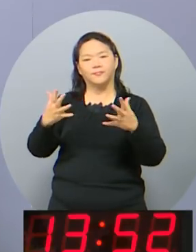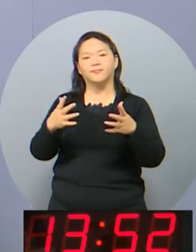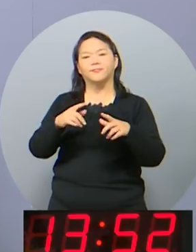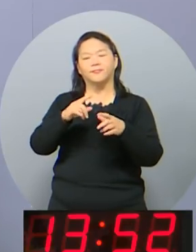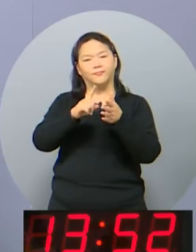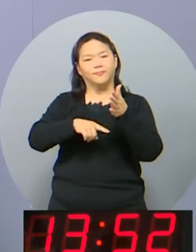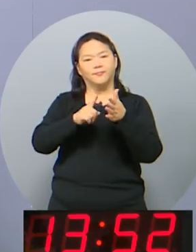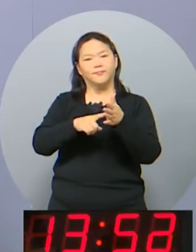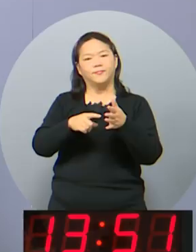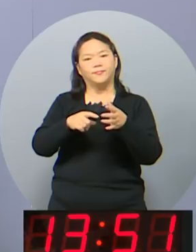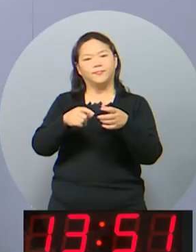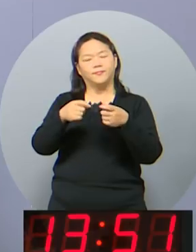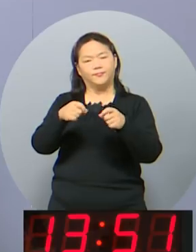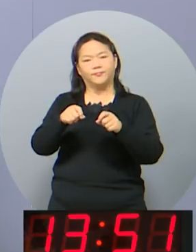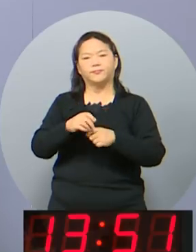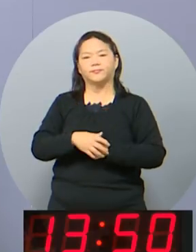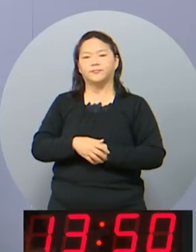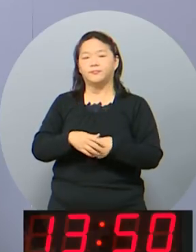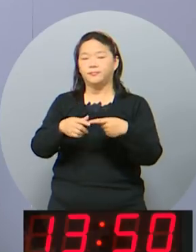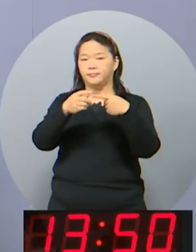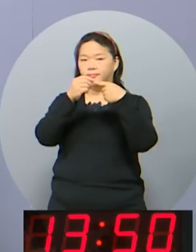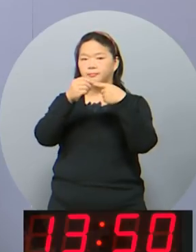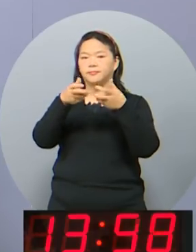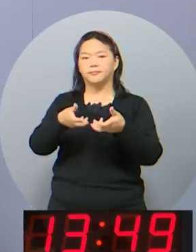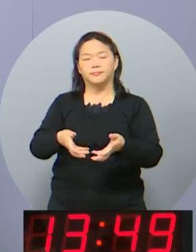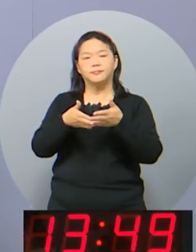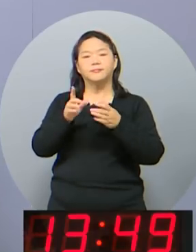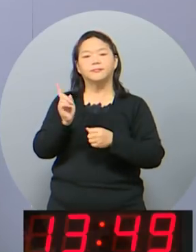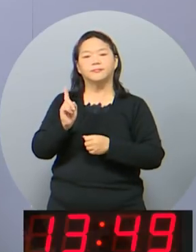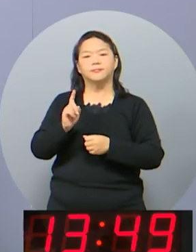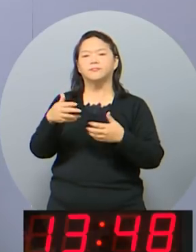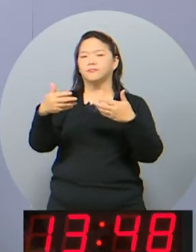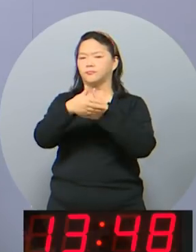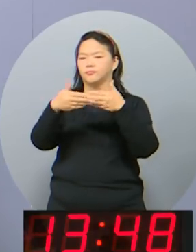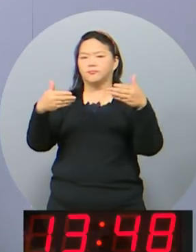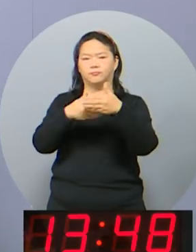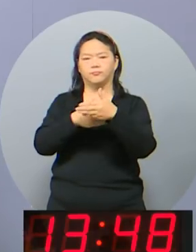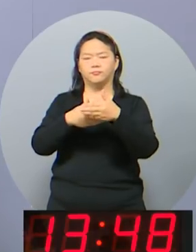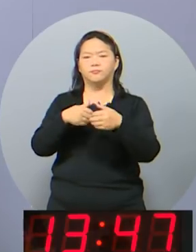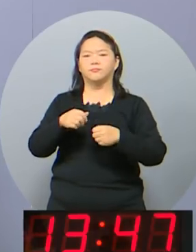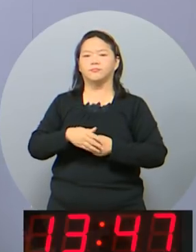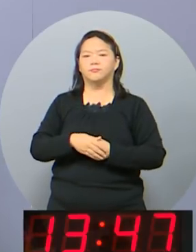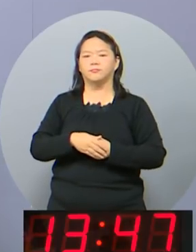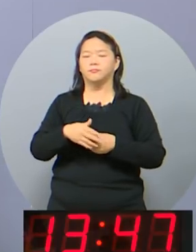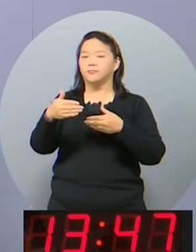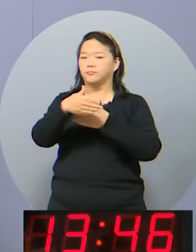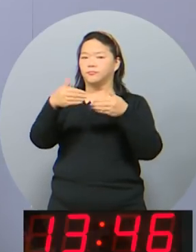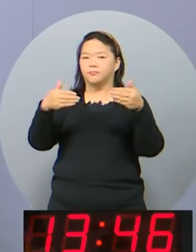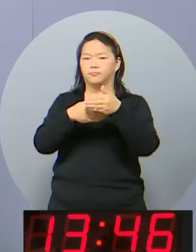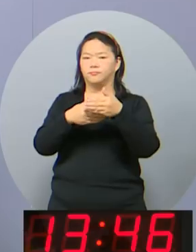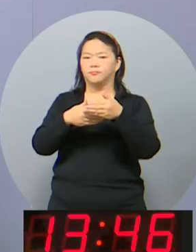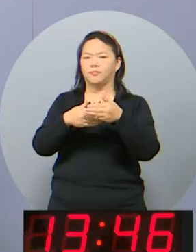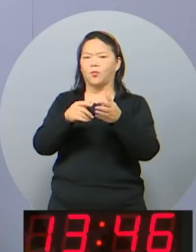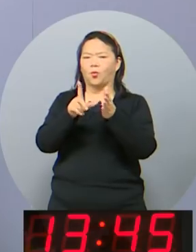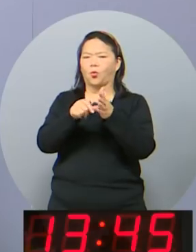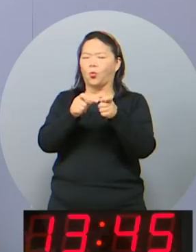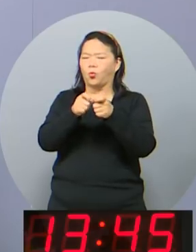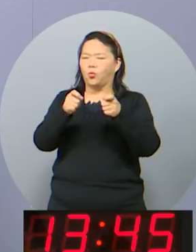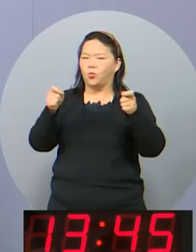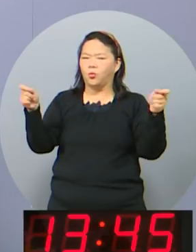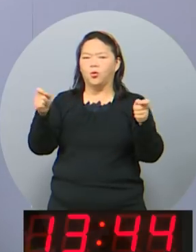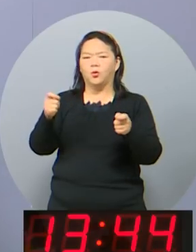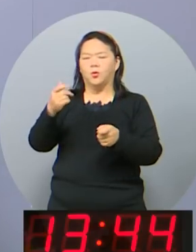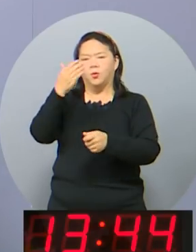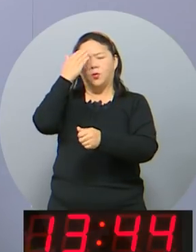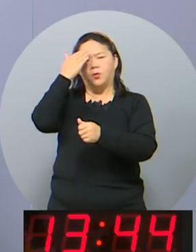列了几项。当然，第一个最重要的问题就是我们的交通的问题。我想，交通的问题长期以来一直